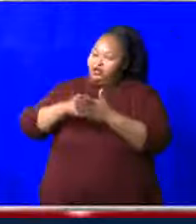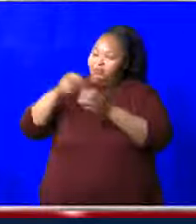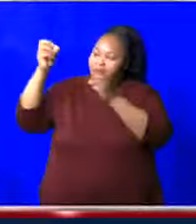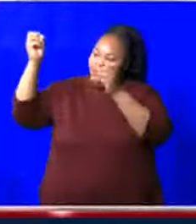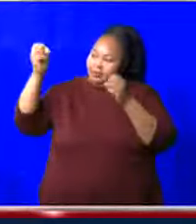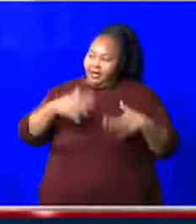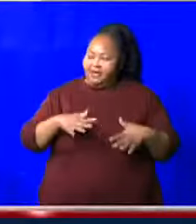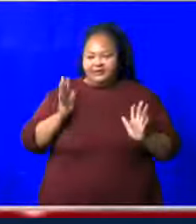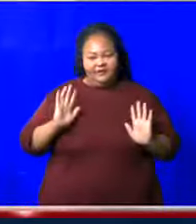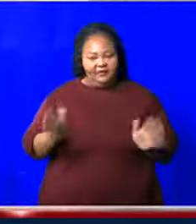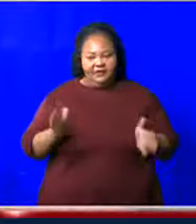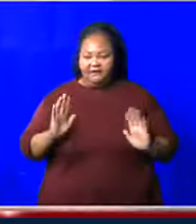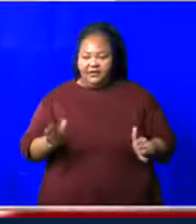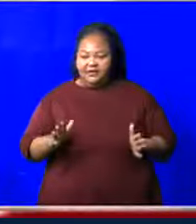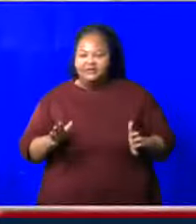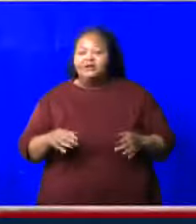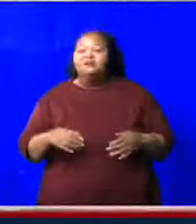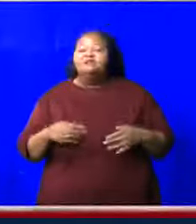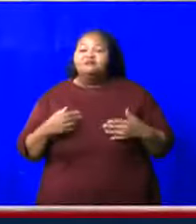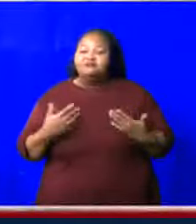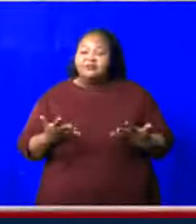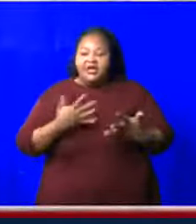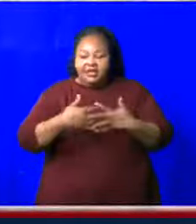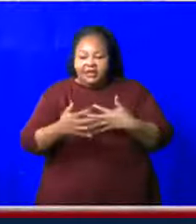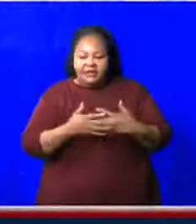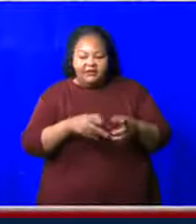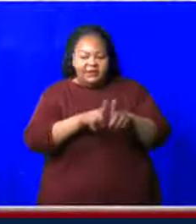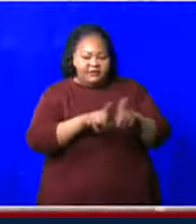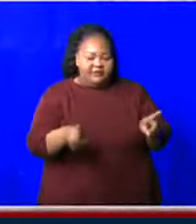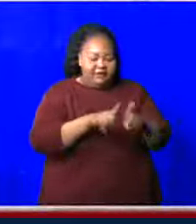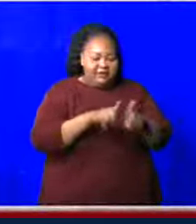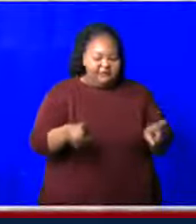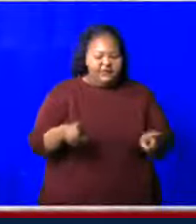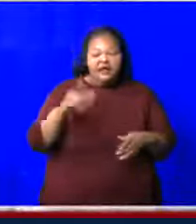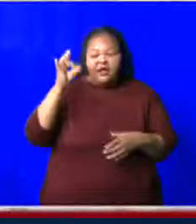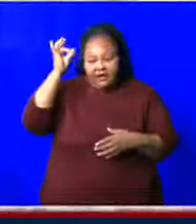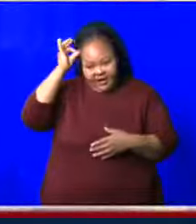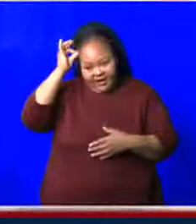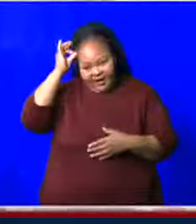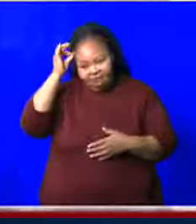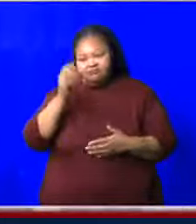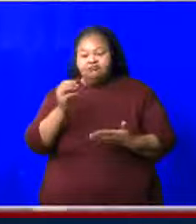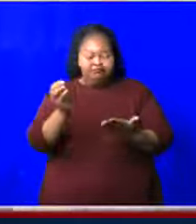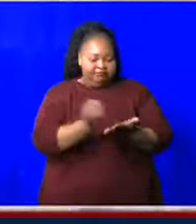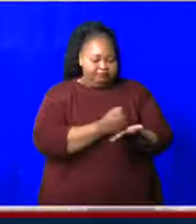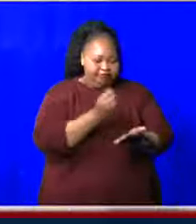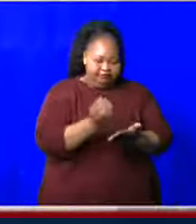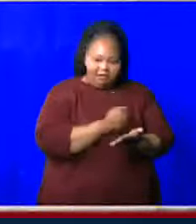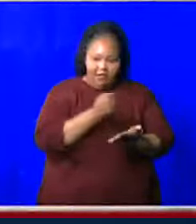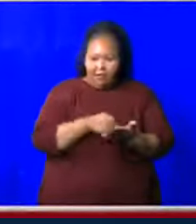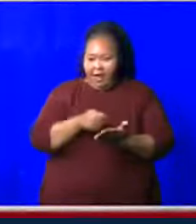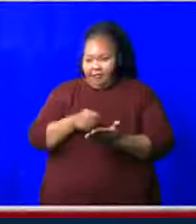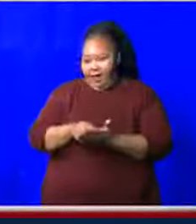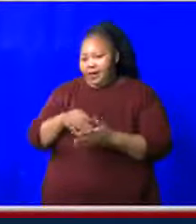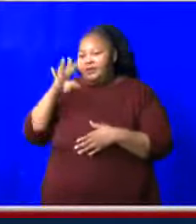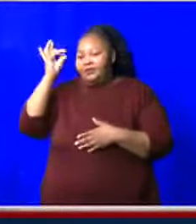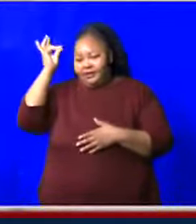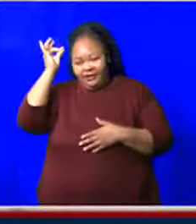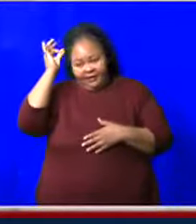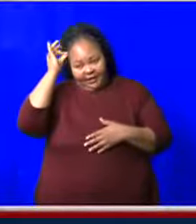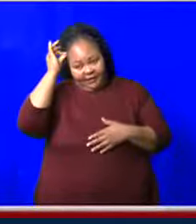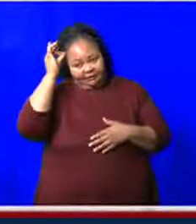tinfo letahlukahlukene letithengiswa kiso le sitolo. Kanti-ke ingwenyama ibe seyivele seyivula ngalokusemthethweni lo